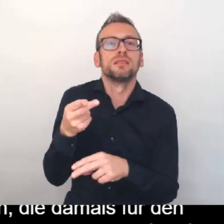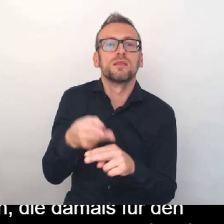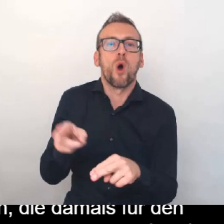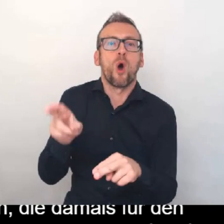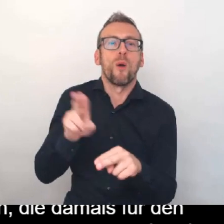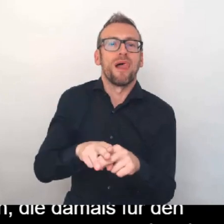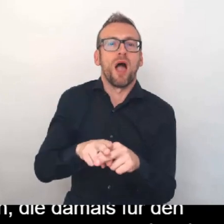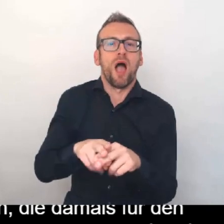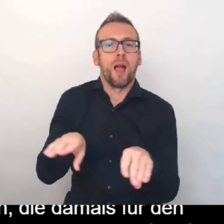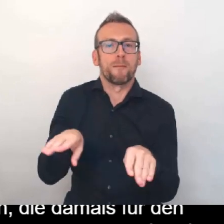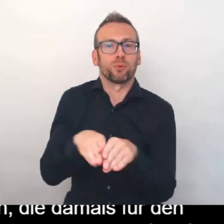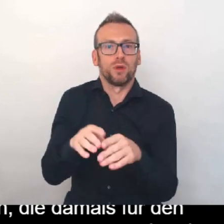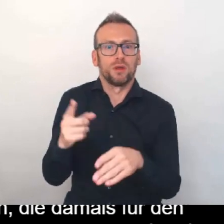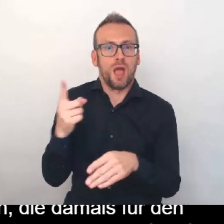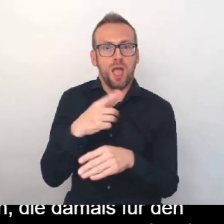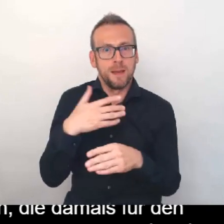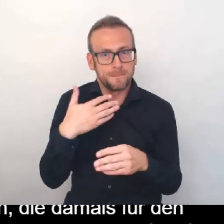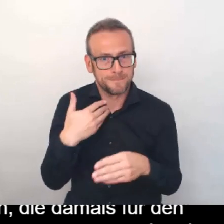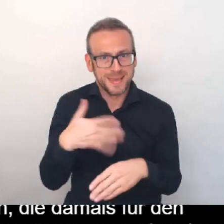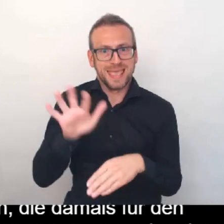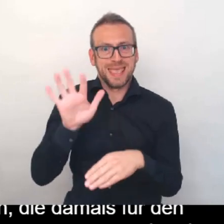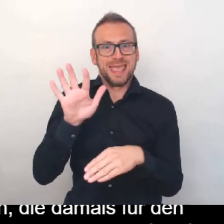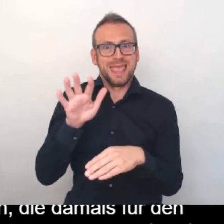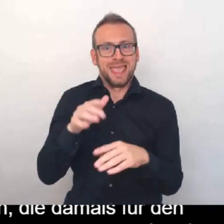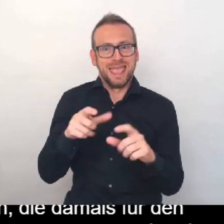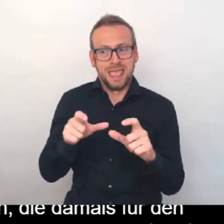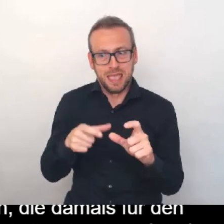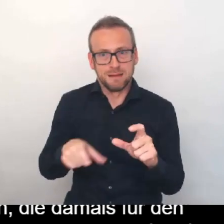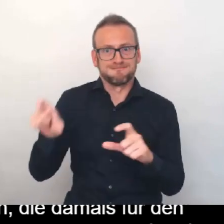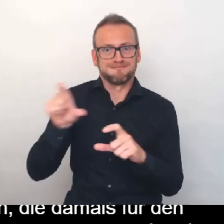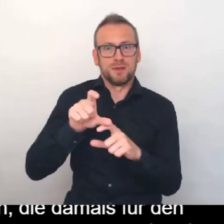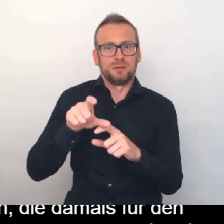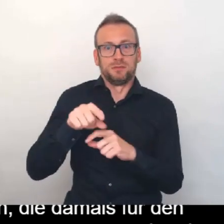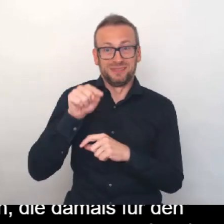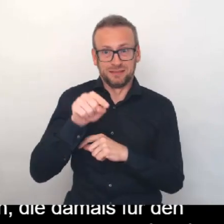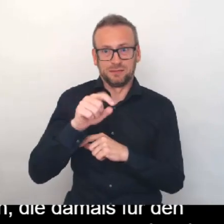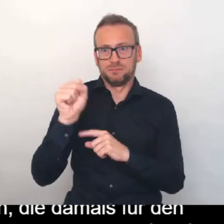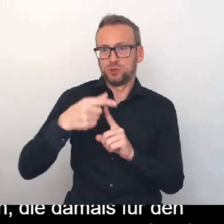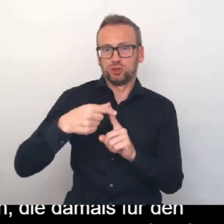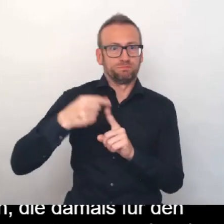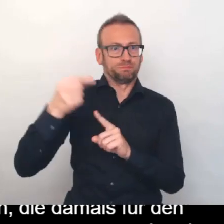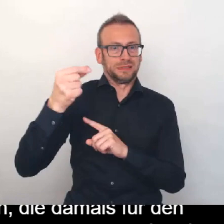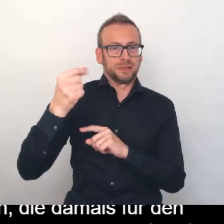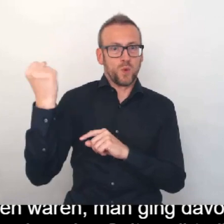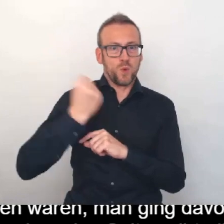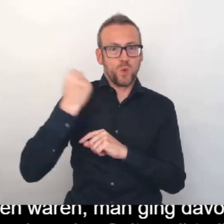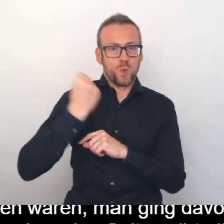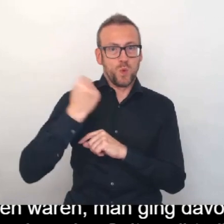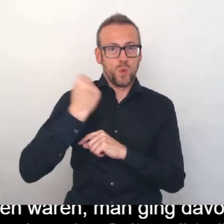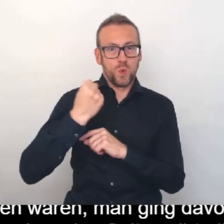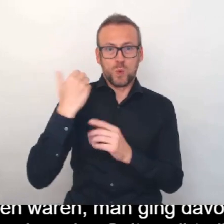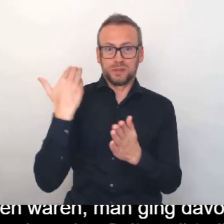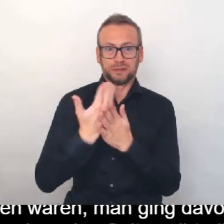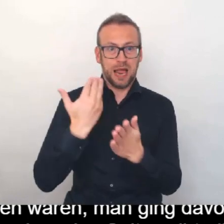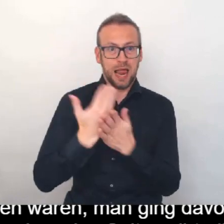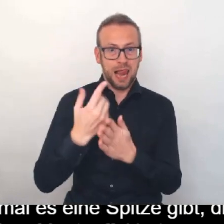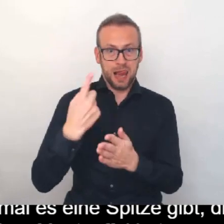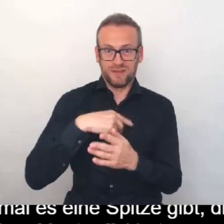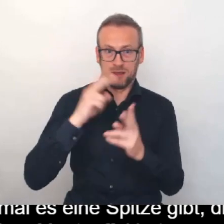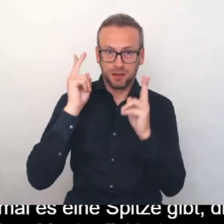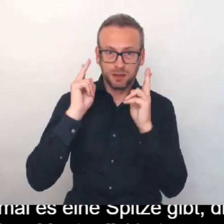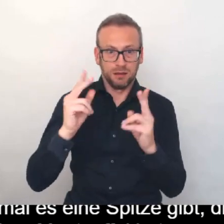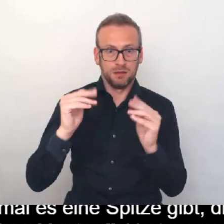Stellen und die vielen neuen Stellen gibt es natürlich viel, viel bessere Perspektiven. Zum einen für die Menschen, die an den Bayerischen Hochschulen